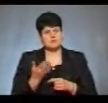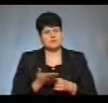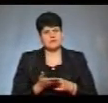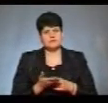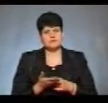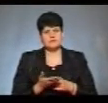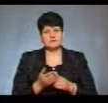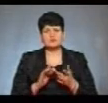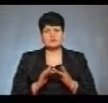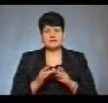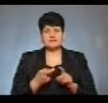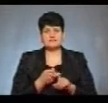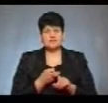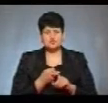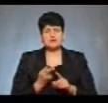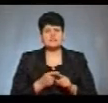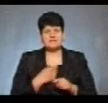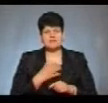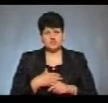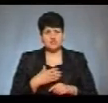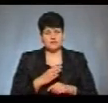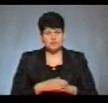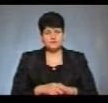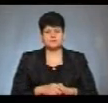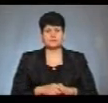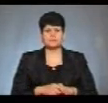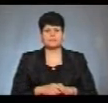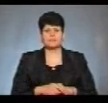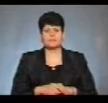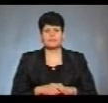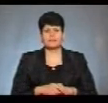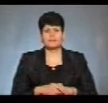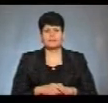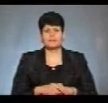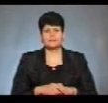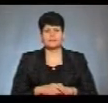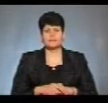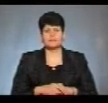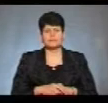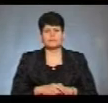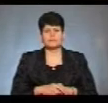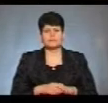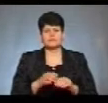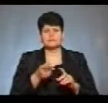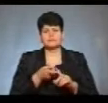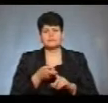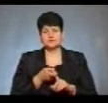що інтернет-зв'язок – це важливо. Є, але хочу сказати з приводу